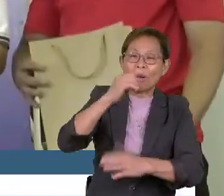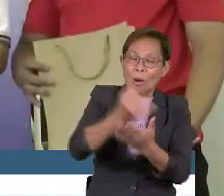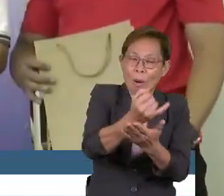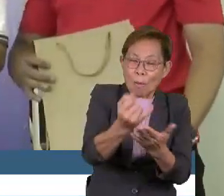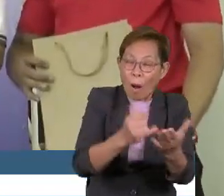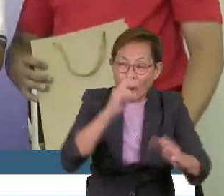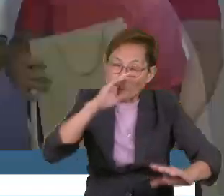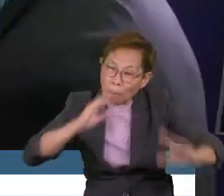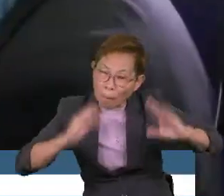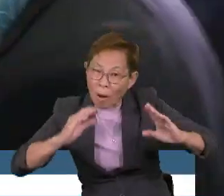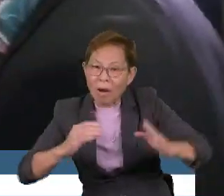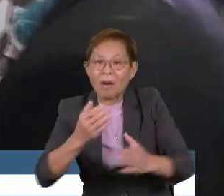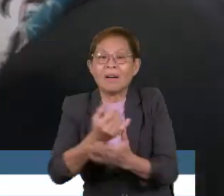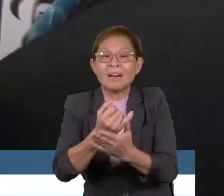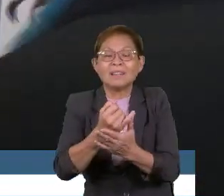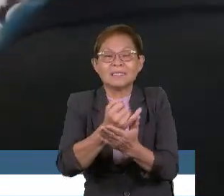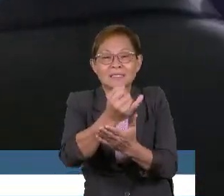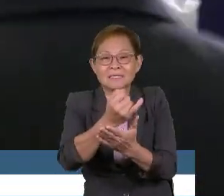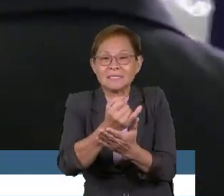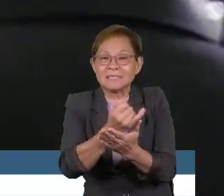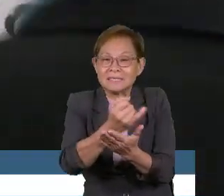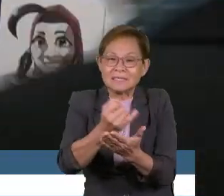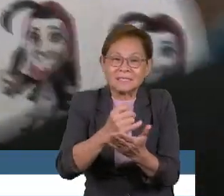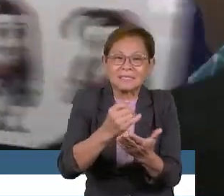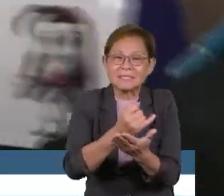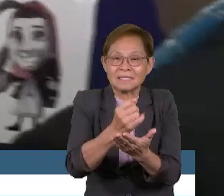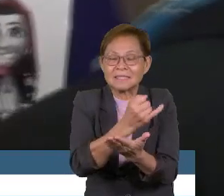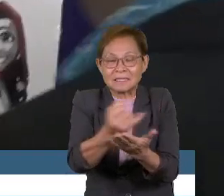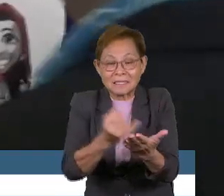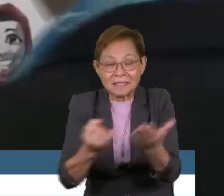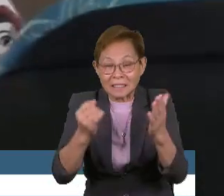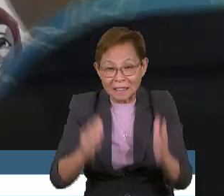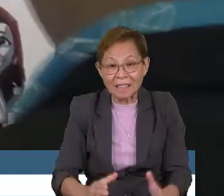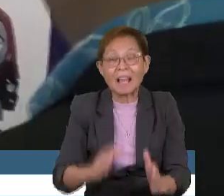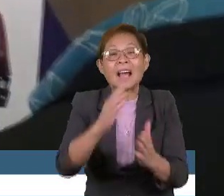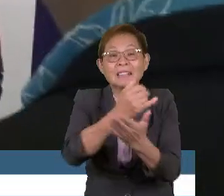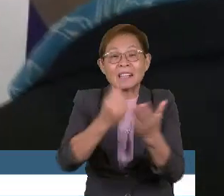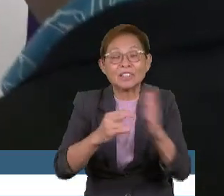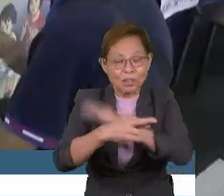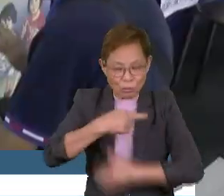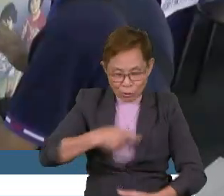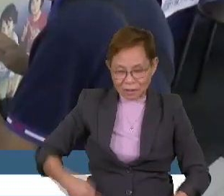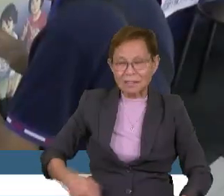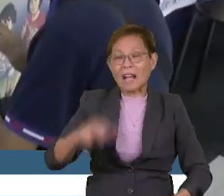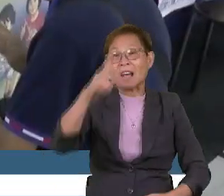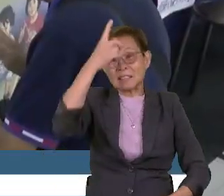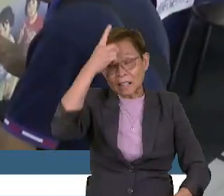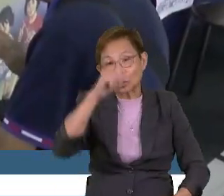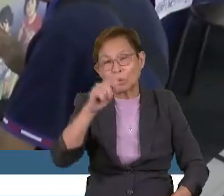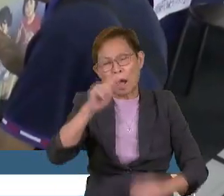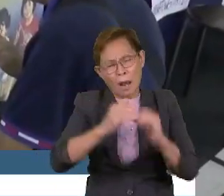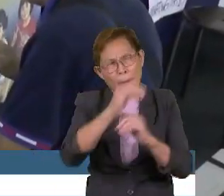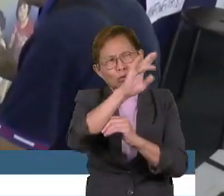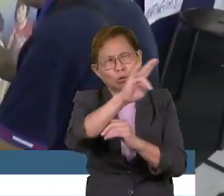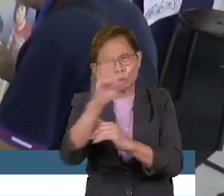Malaysia disempurnakan seniman diraja Datuk Muhammad Nur Khalid Datuk Lad di Bandar Hilir. Lebih